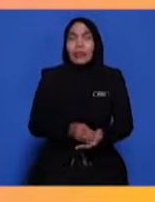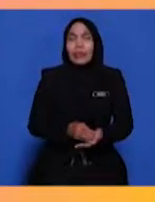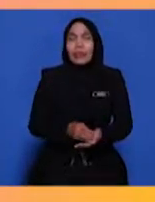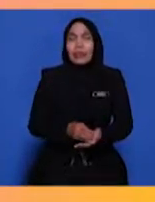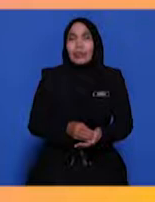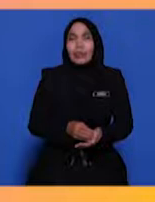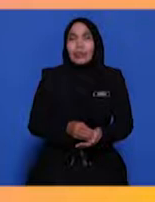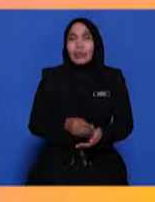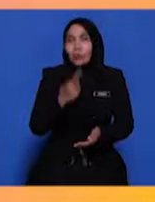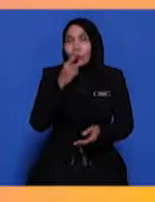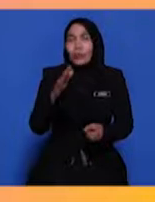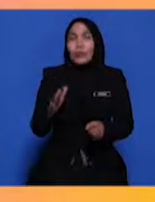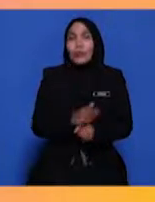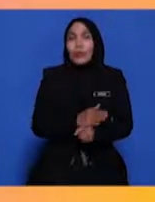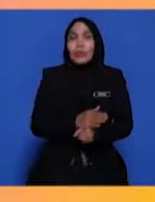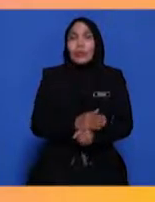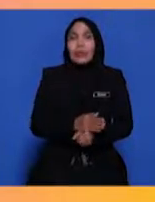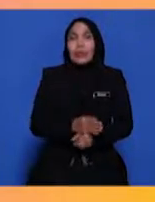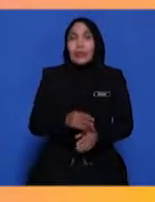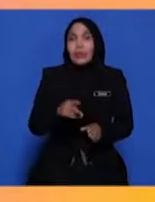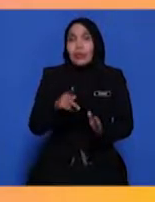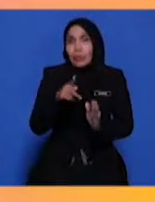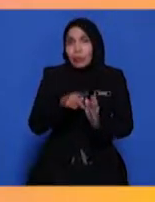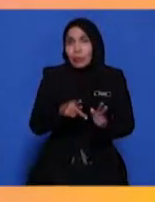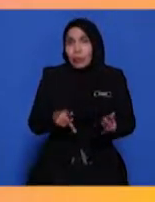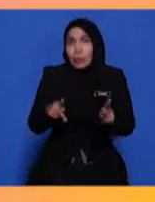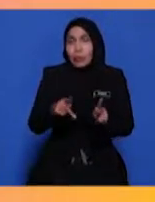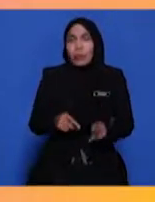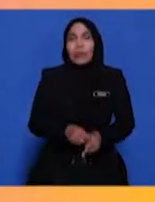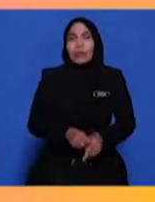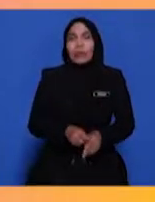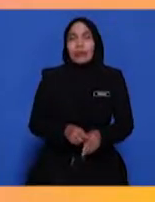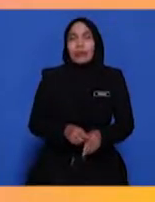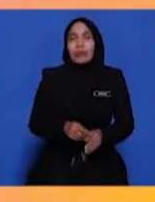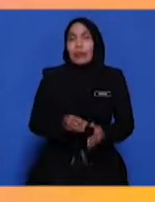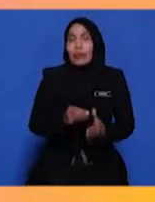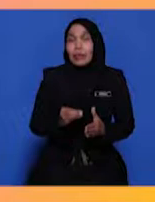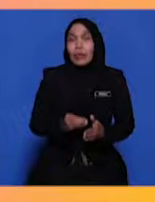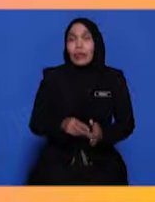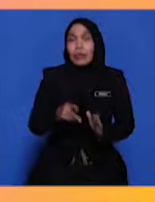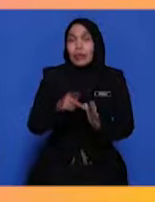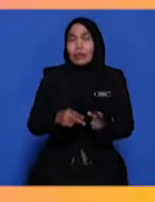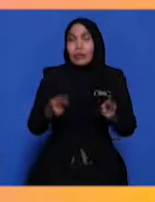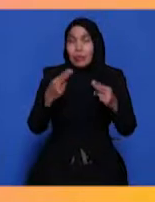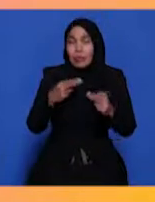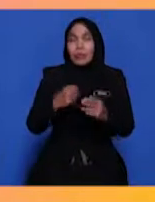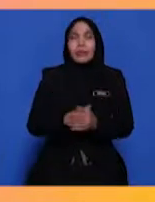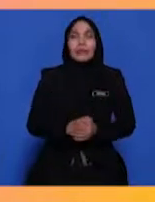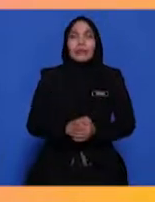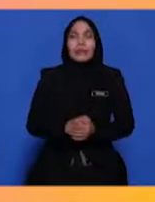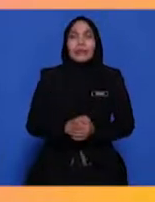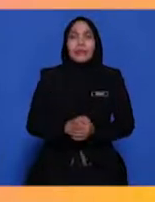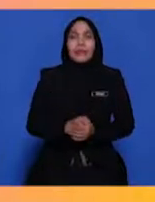kehendak anda? Seterusnya, kita akan fahami perbezaan antara keperluan dan